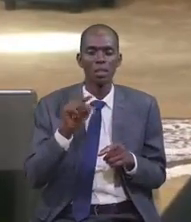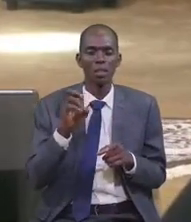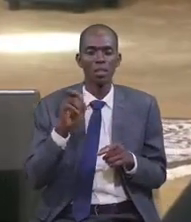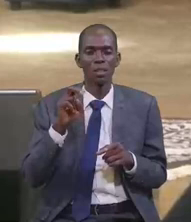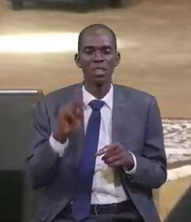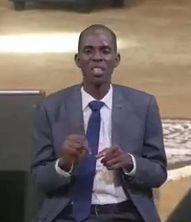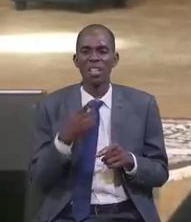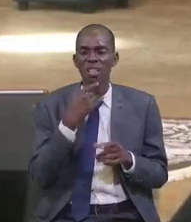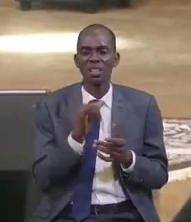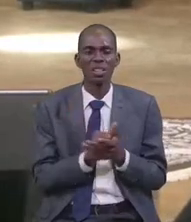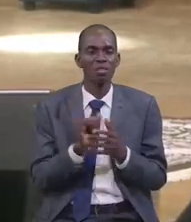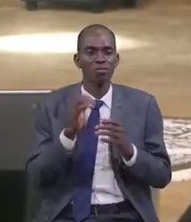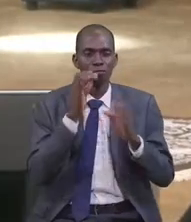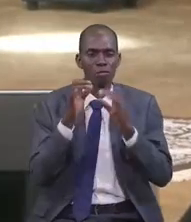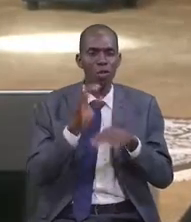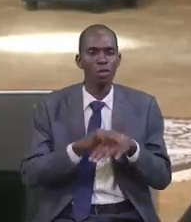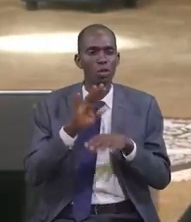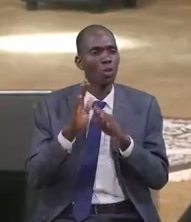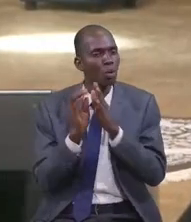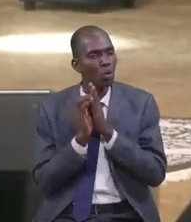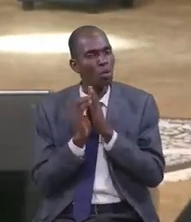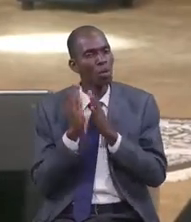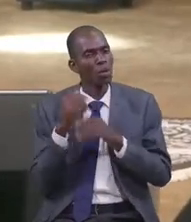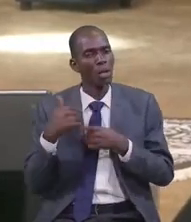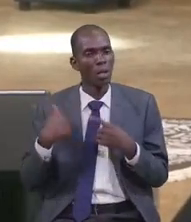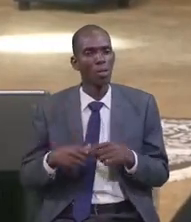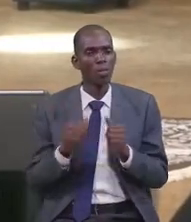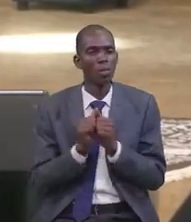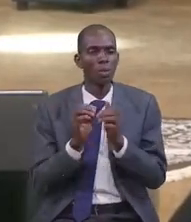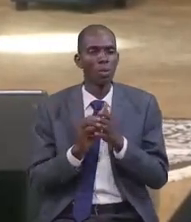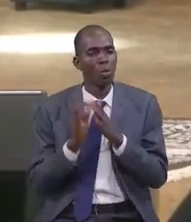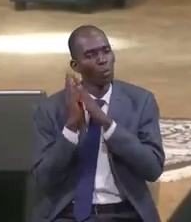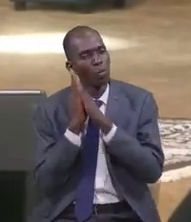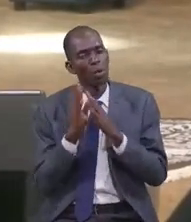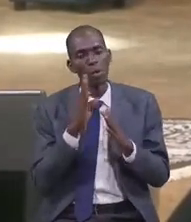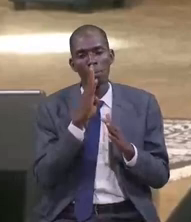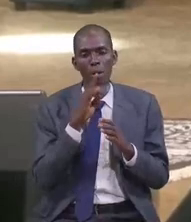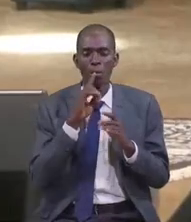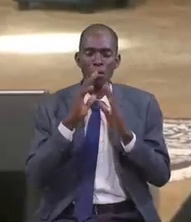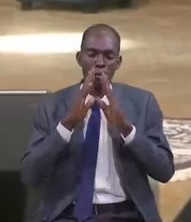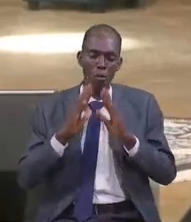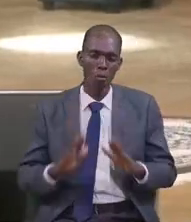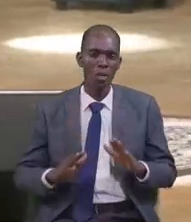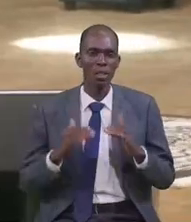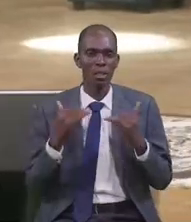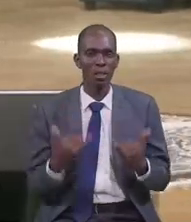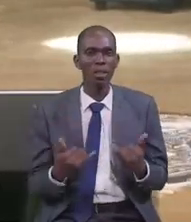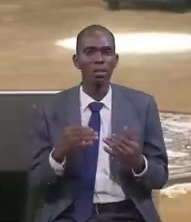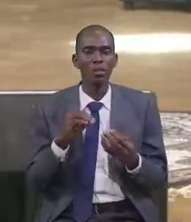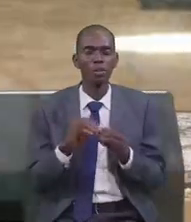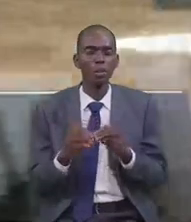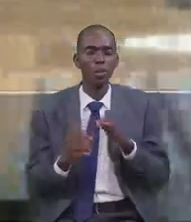sur votre couche, puis taisez-vous. Nous allons voir trois sections ici. Première partie, nous allons voir